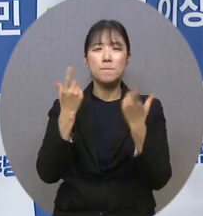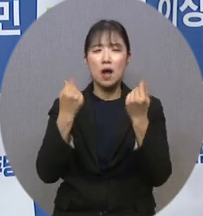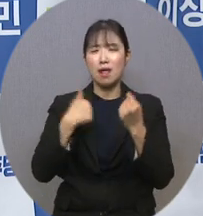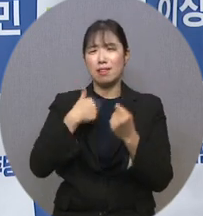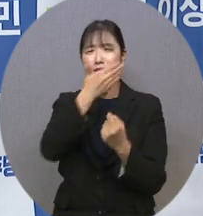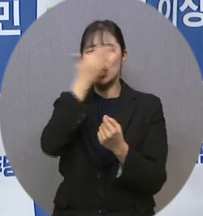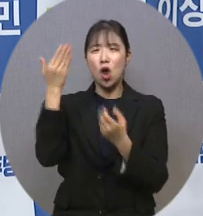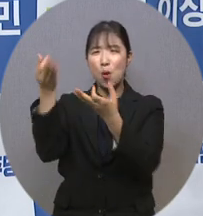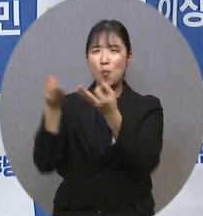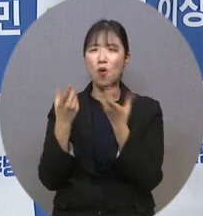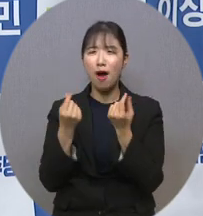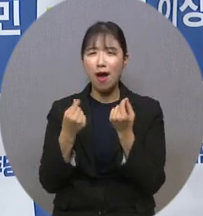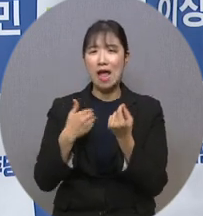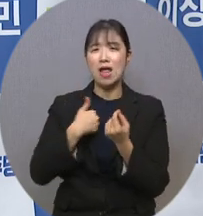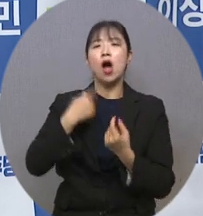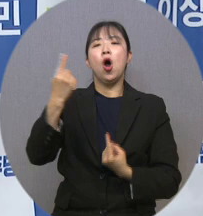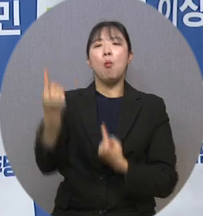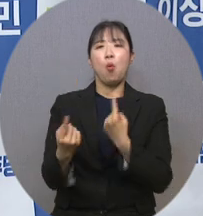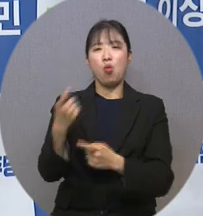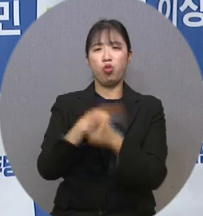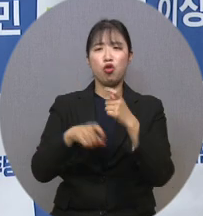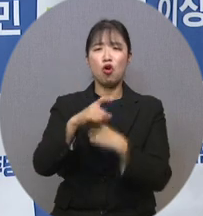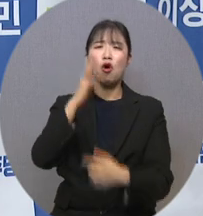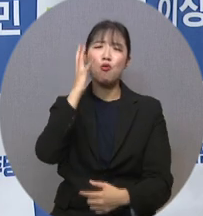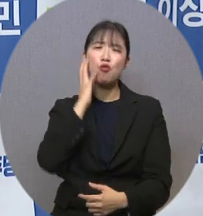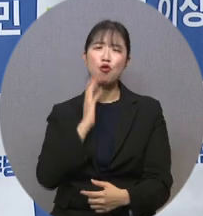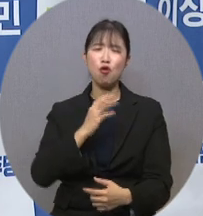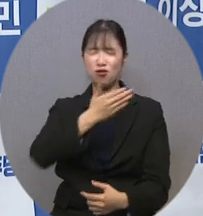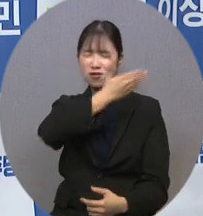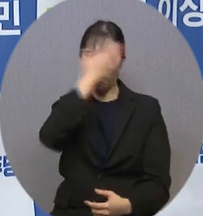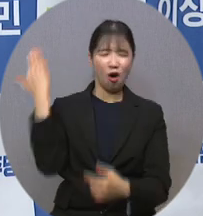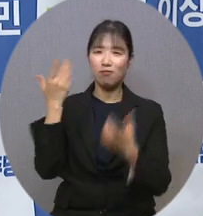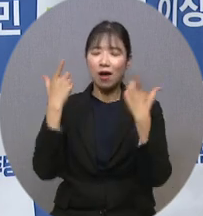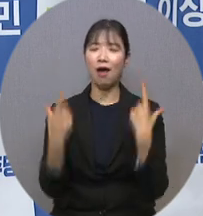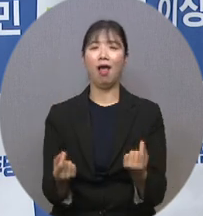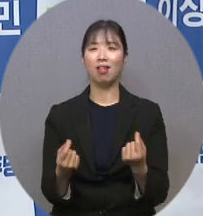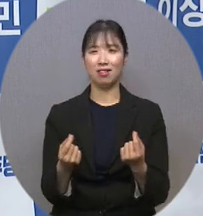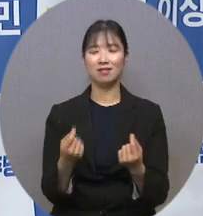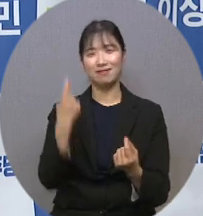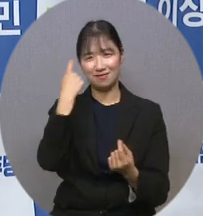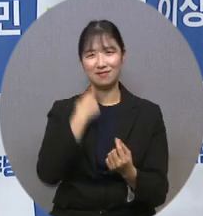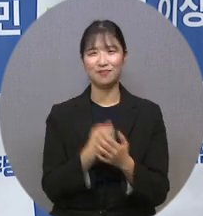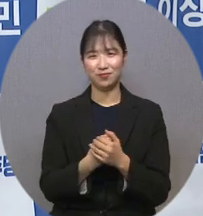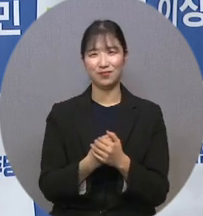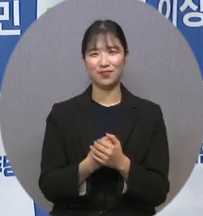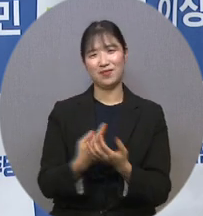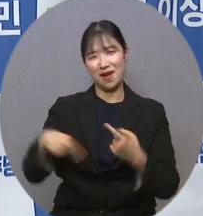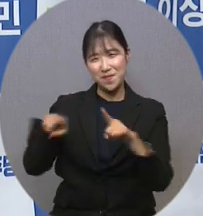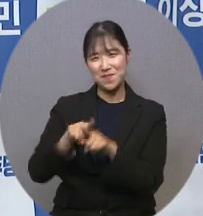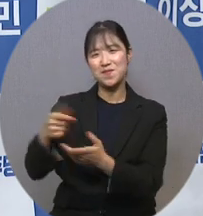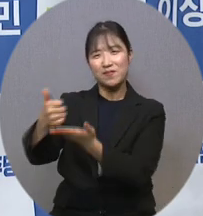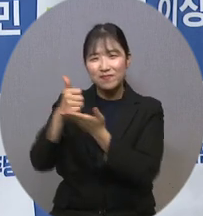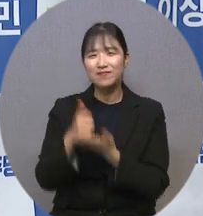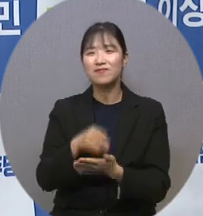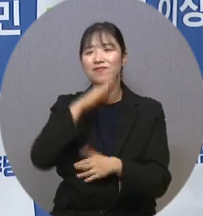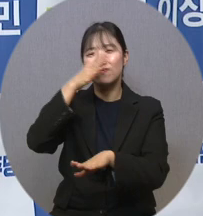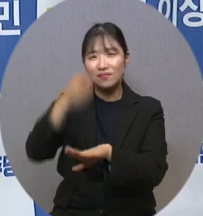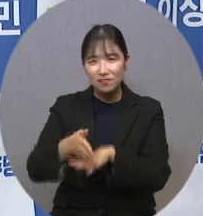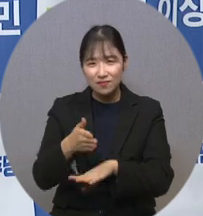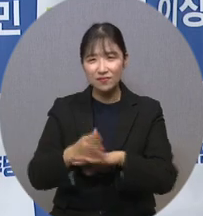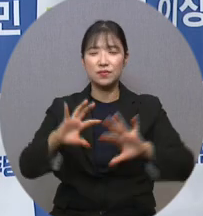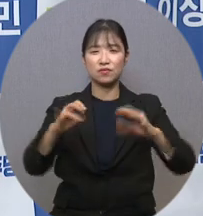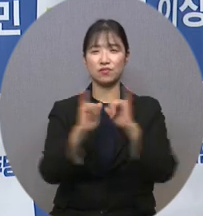젊다고 하셨는데 저보다 더 청춘 같은 파워를 지니신 분이더라고요. 오늘 함께 해주셔서 너무 감사드리고요. 그